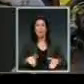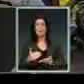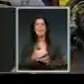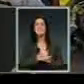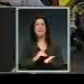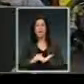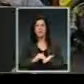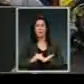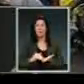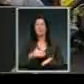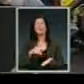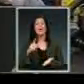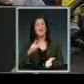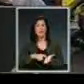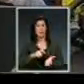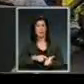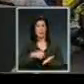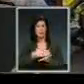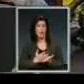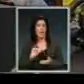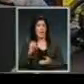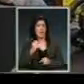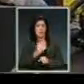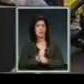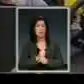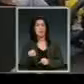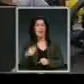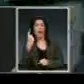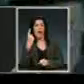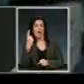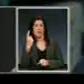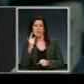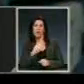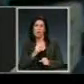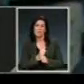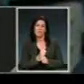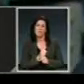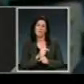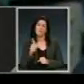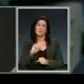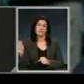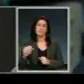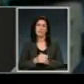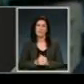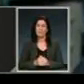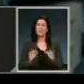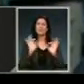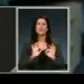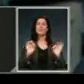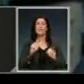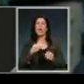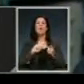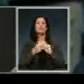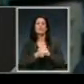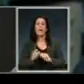מולאו חוץ מהדרישה הזאת, והנחים חזרו הביתה. דבר לא השתנה. אנחנו עדיין נאבקים על הזכות